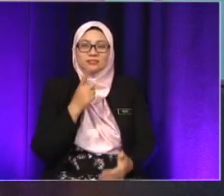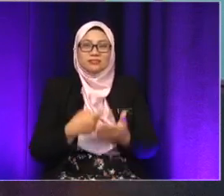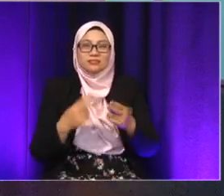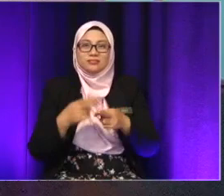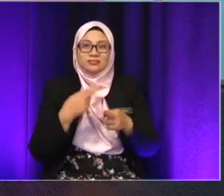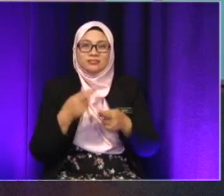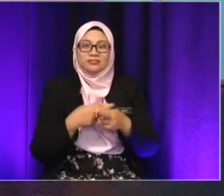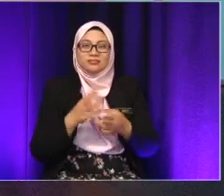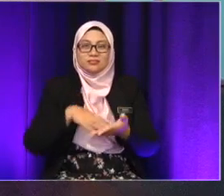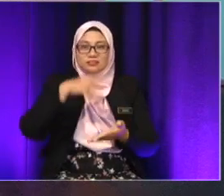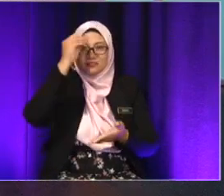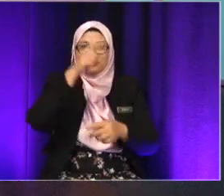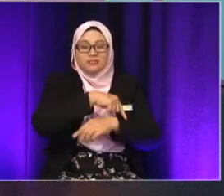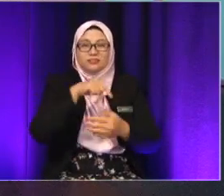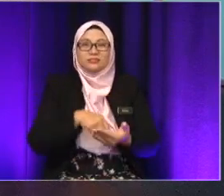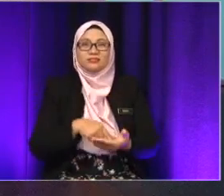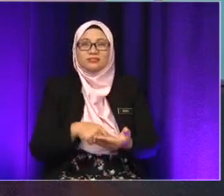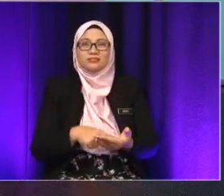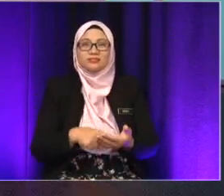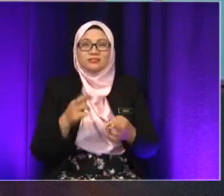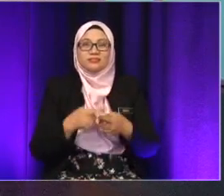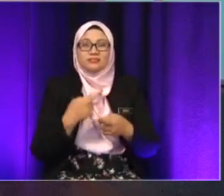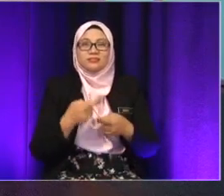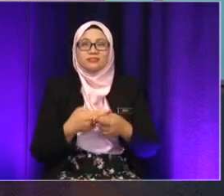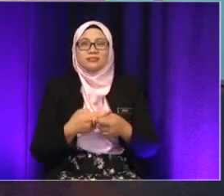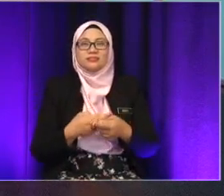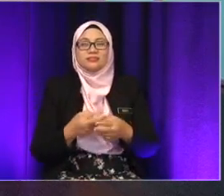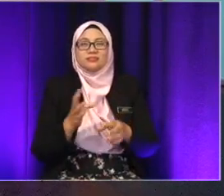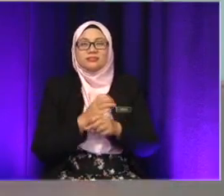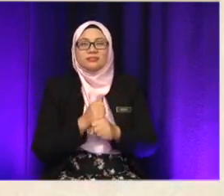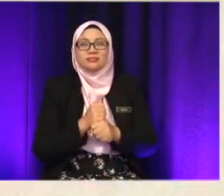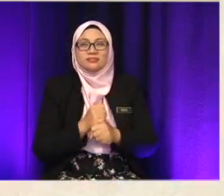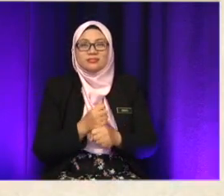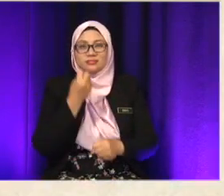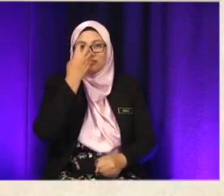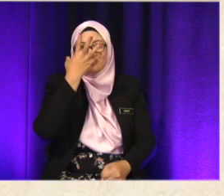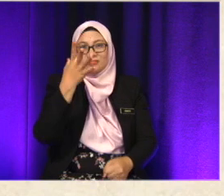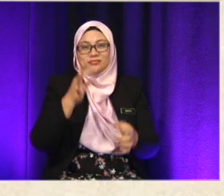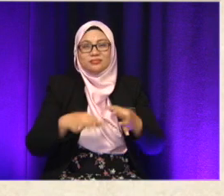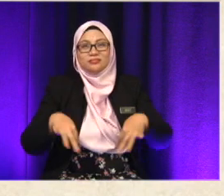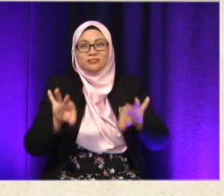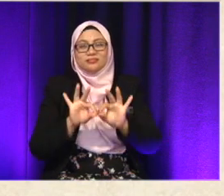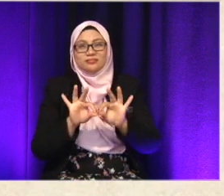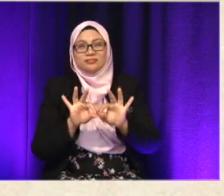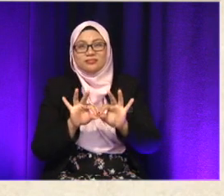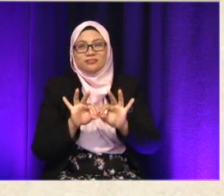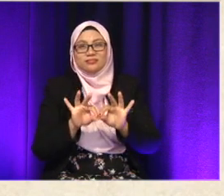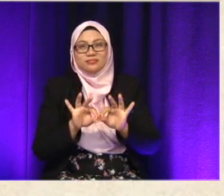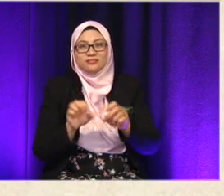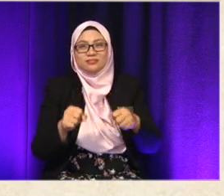dapat kita belajar pada hari ini cikgu? Okey, jadi rumusan kita iaitu kita dapat menyatakan kepentingan komponen sistem hidrolik